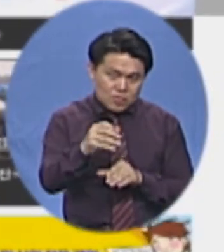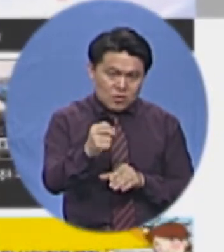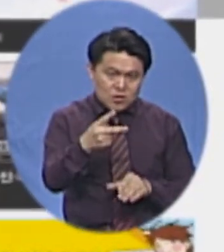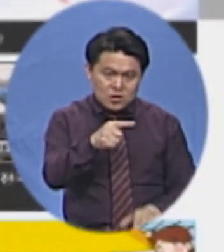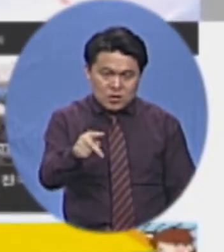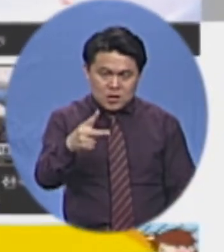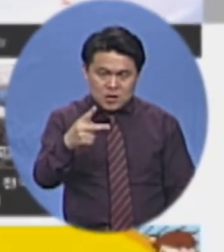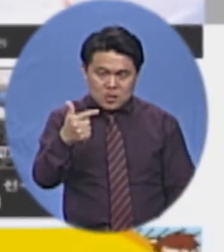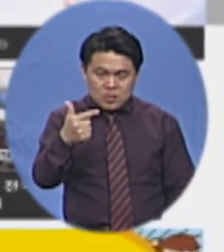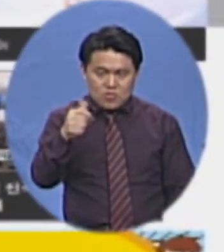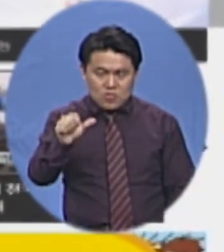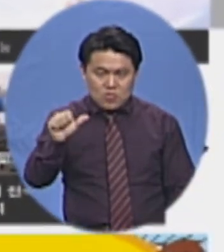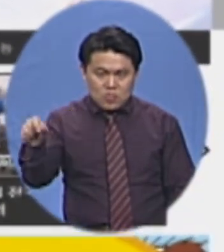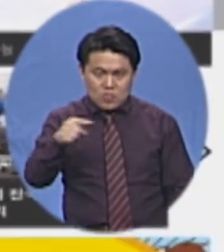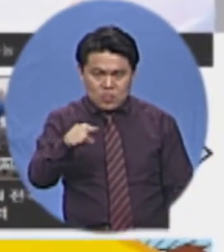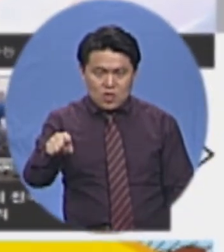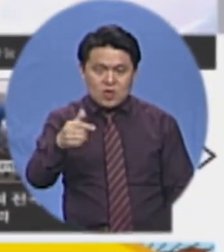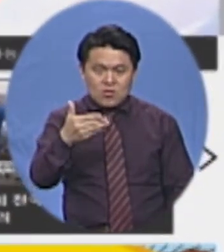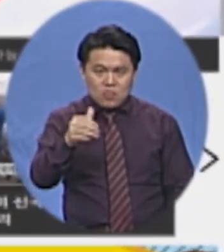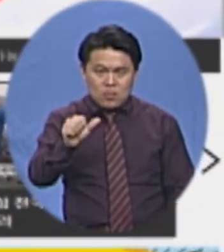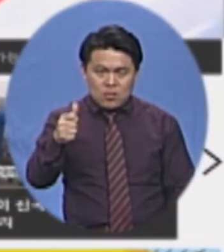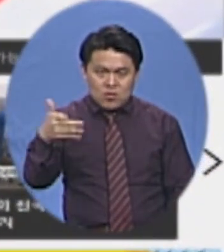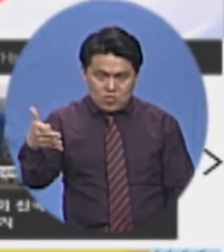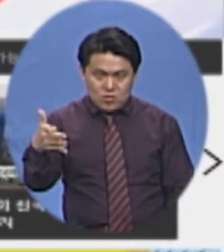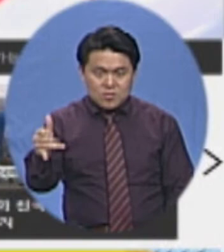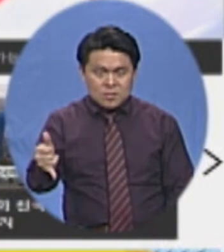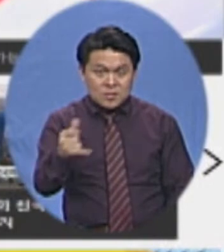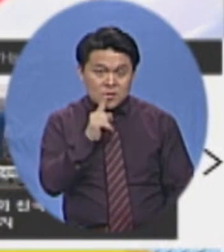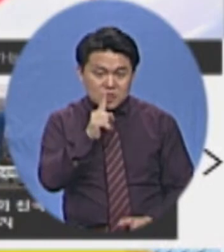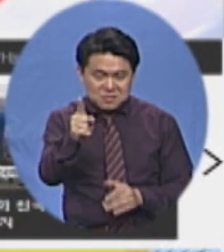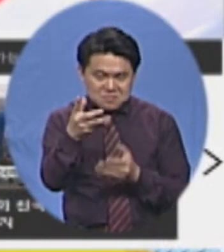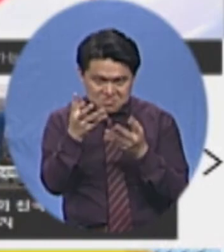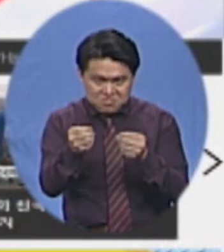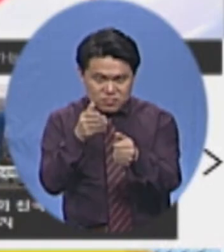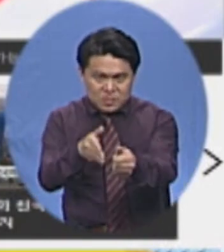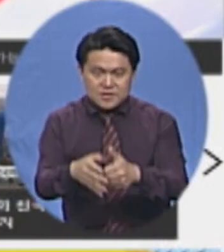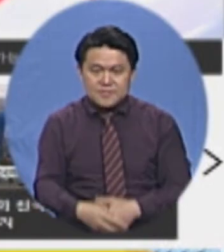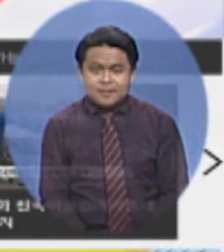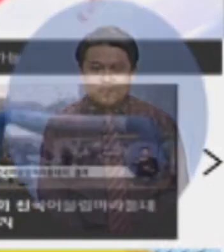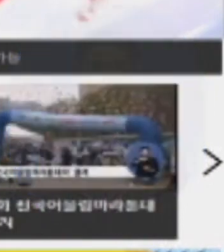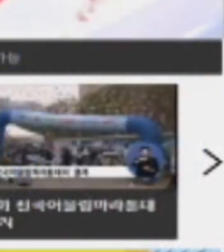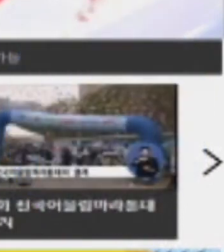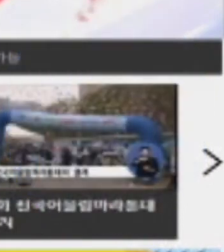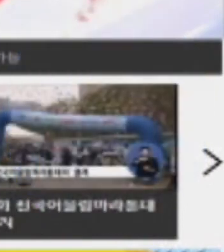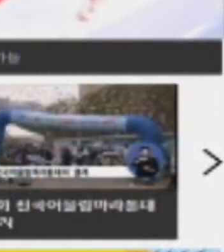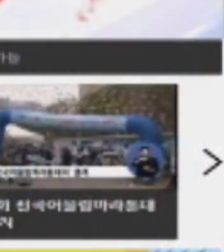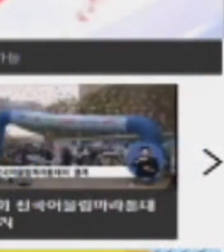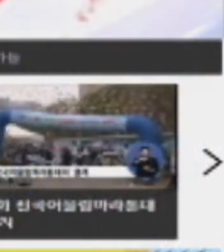전화번호 02-2655-9519로 많은 제보 바랍니다.